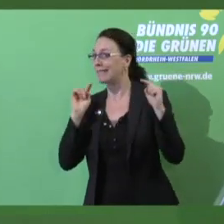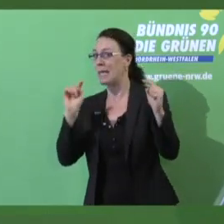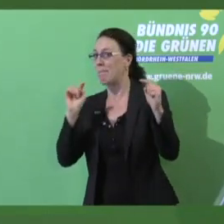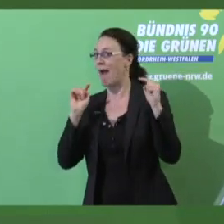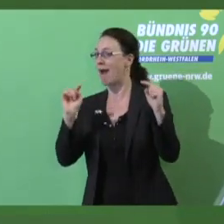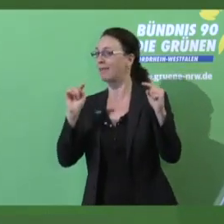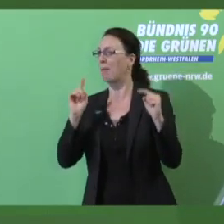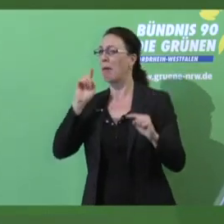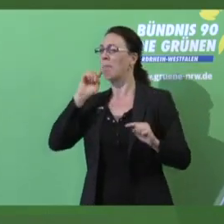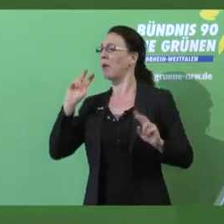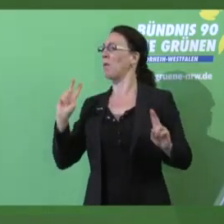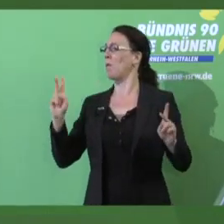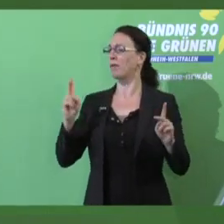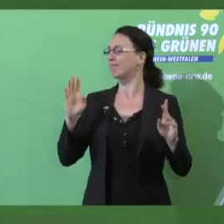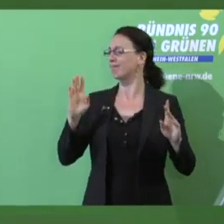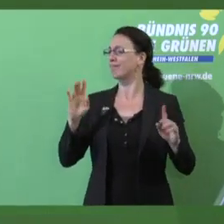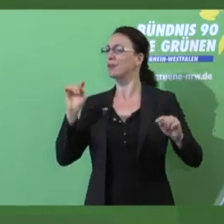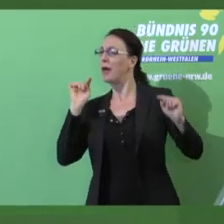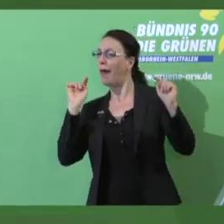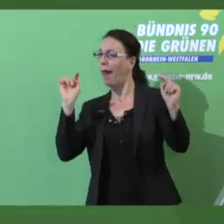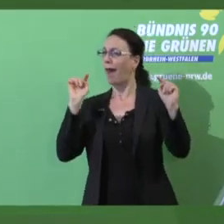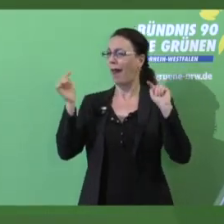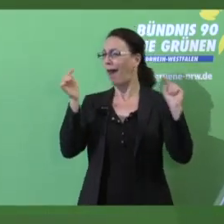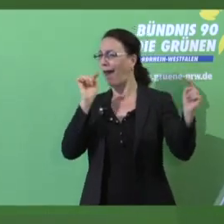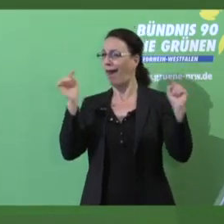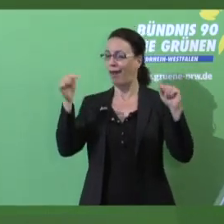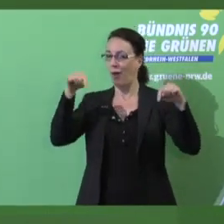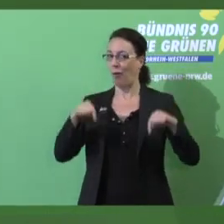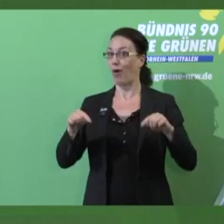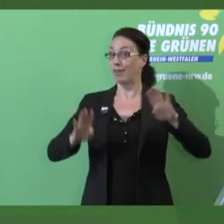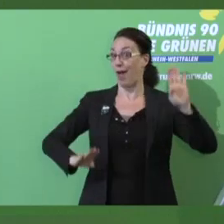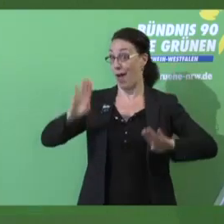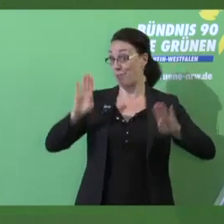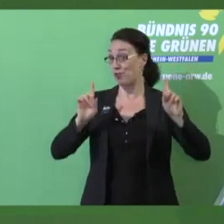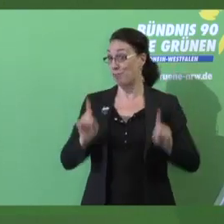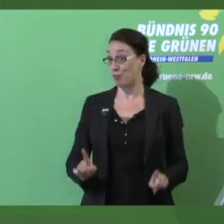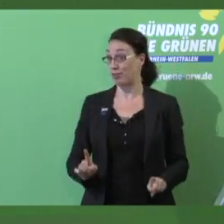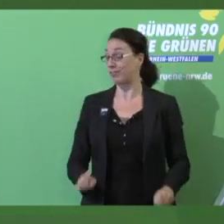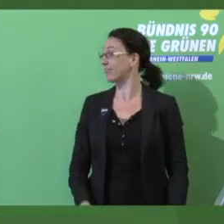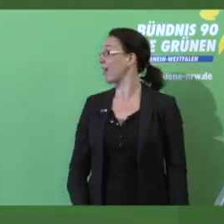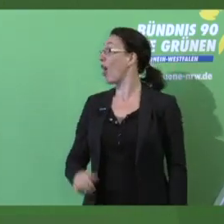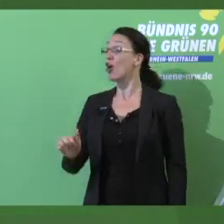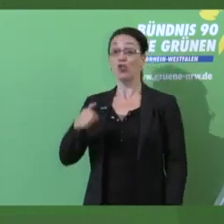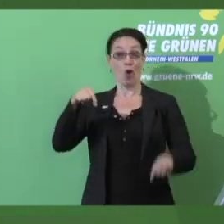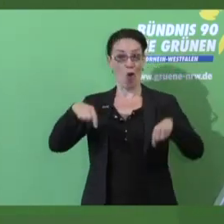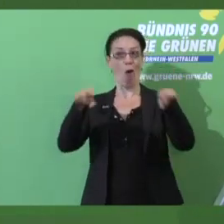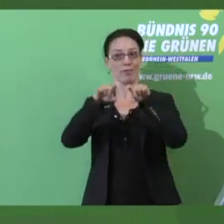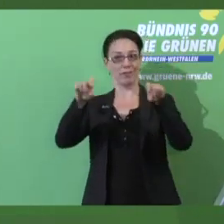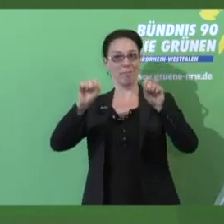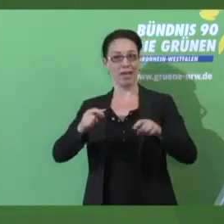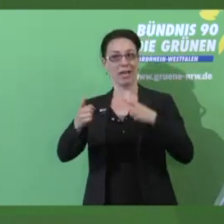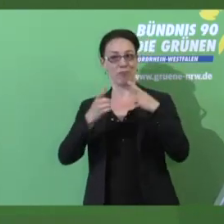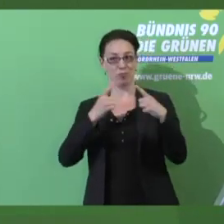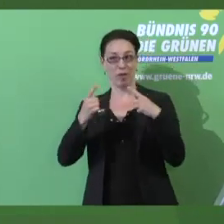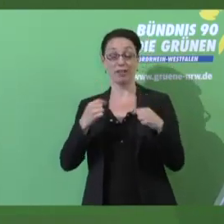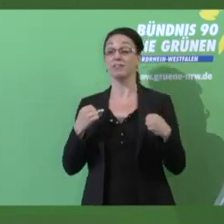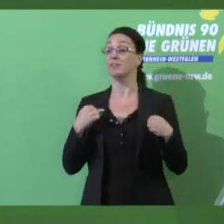kontroverse Geschichten, die wir nachher noch zu diskutieren und abzustimmen haben. Toll, dass ihr den Punkt heute setzt. Und